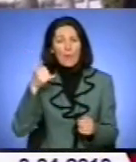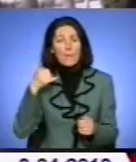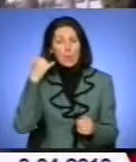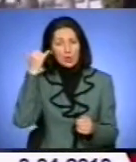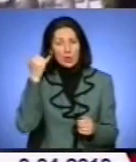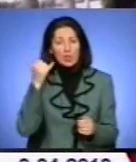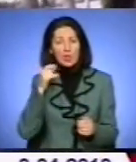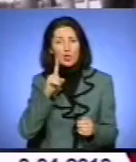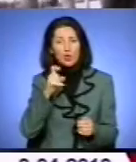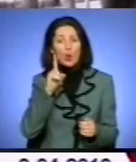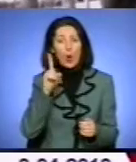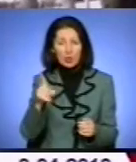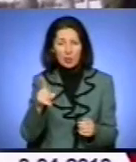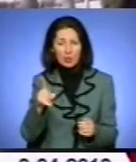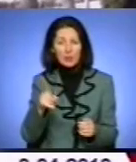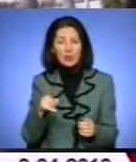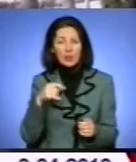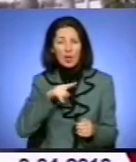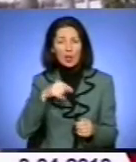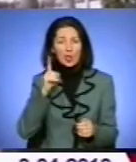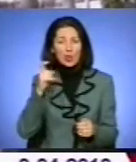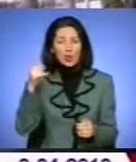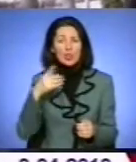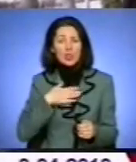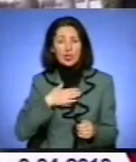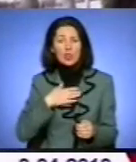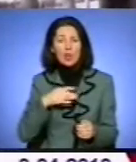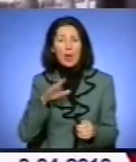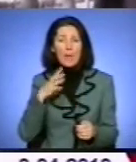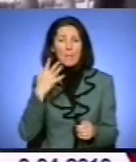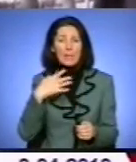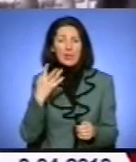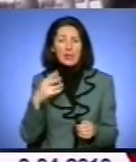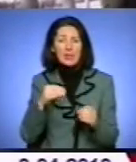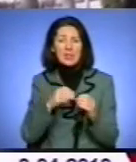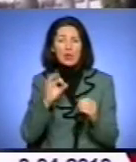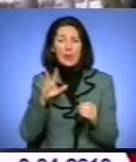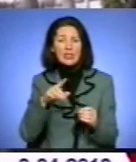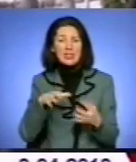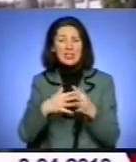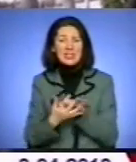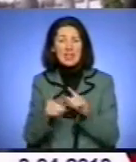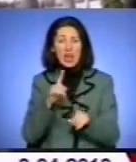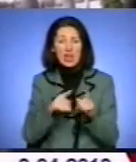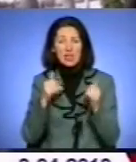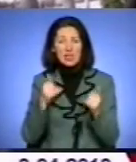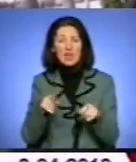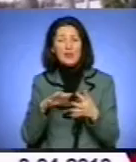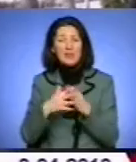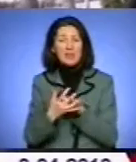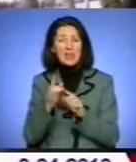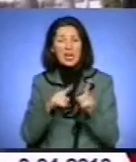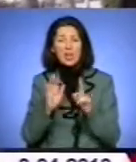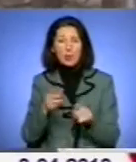передзвонити 101. Передзвонити 101, набрати, чи наш контакт не 521005, чи в сільську раду, тому що зараз в сільських радах буде